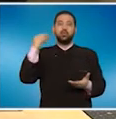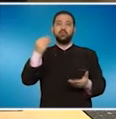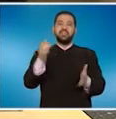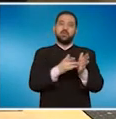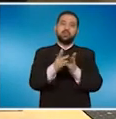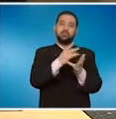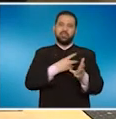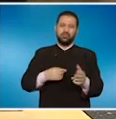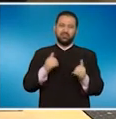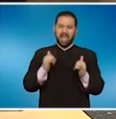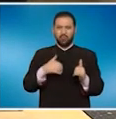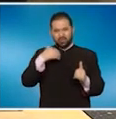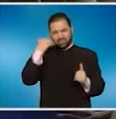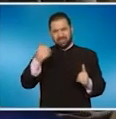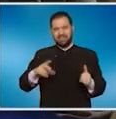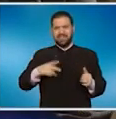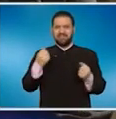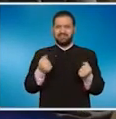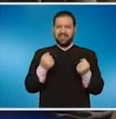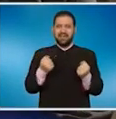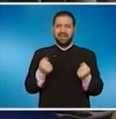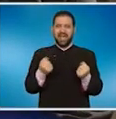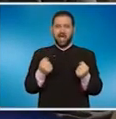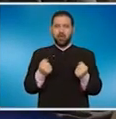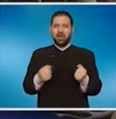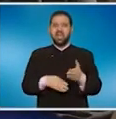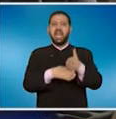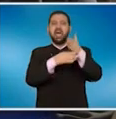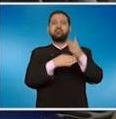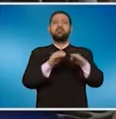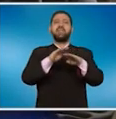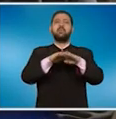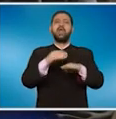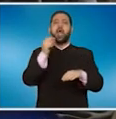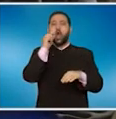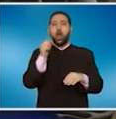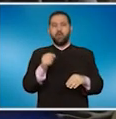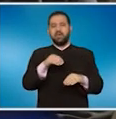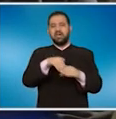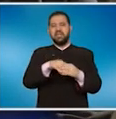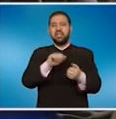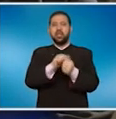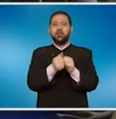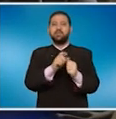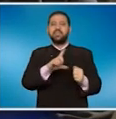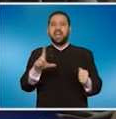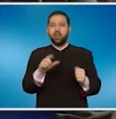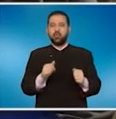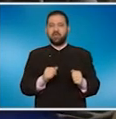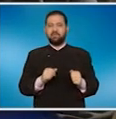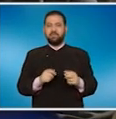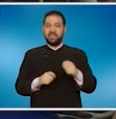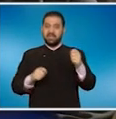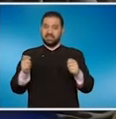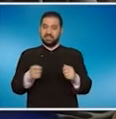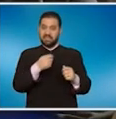de grele, pentru că dacă până acum au fost arme defensive, până acum, nu? Ne apărăm cu oiful, cu toate celelalte, acum este o armă